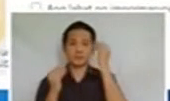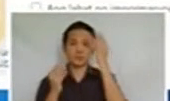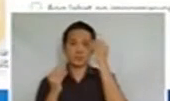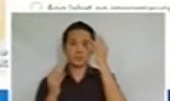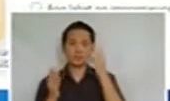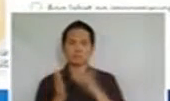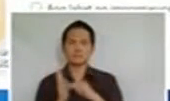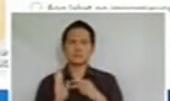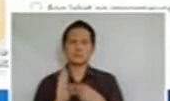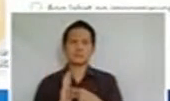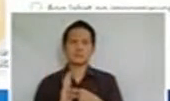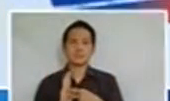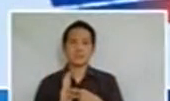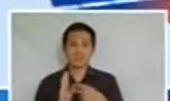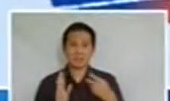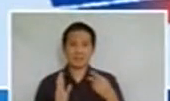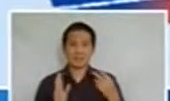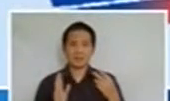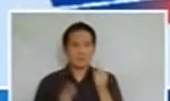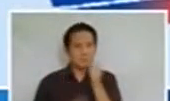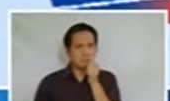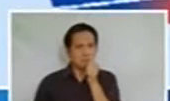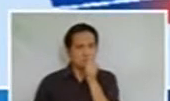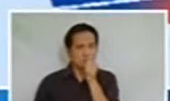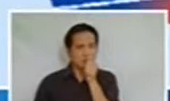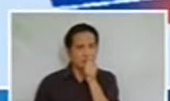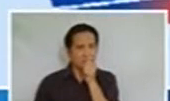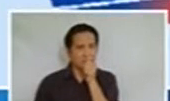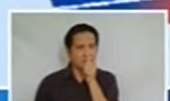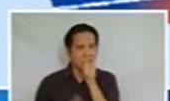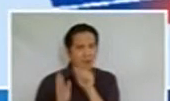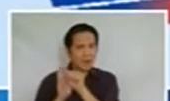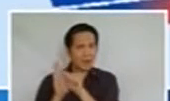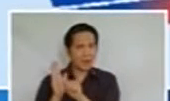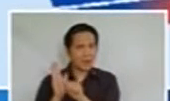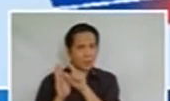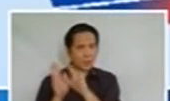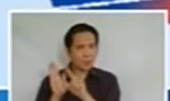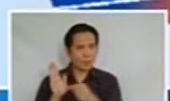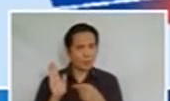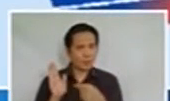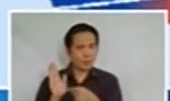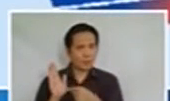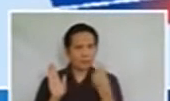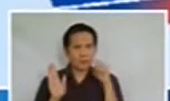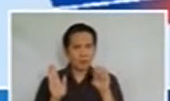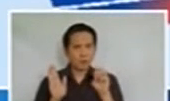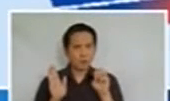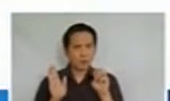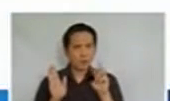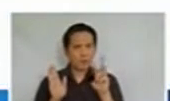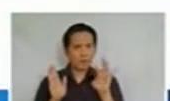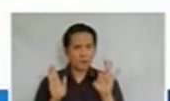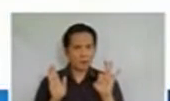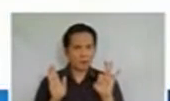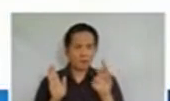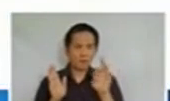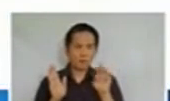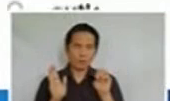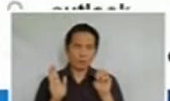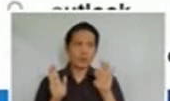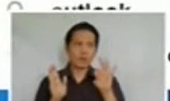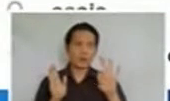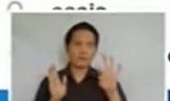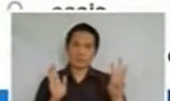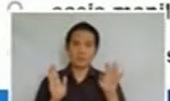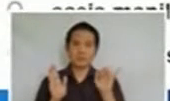nila dito. Hindi na po sila matagalan sa airport, sa testing, pati ho dun sa pagpunta nila sa mga